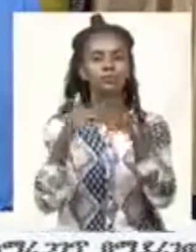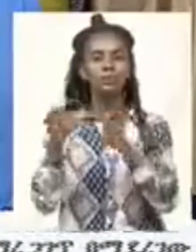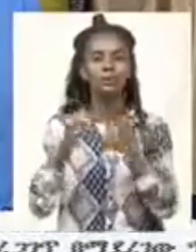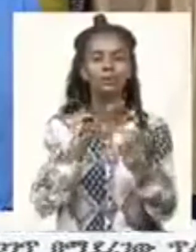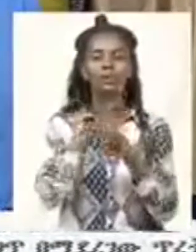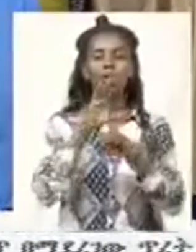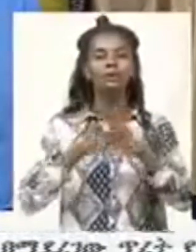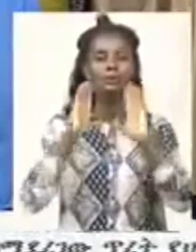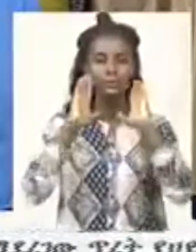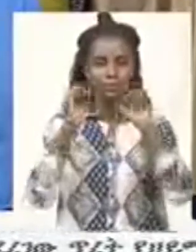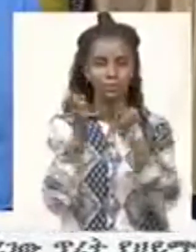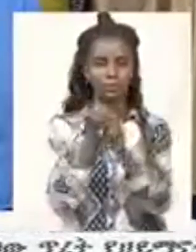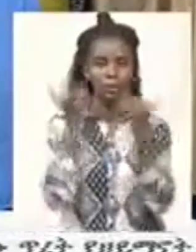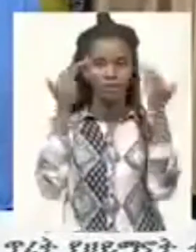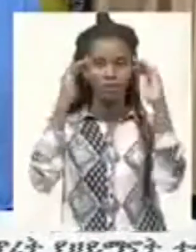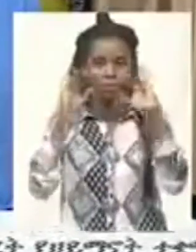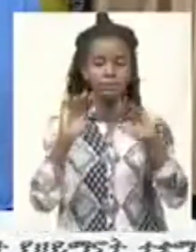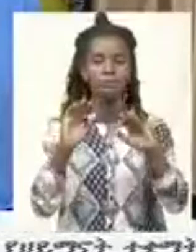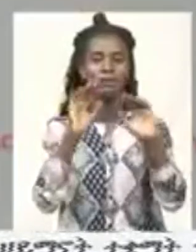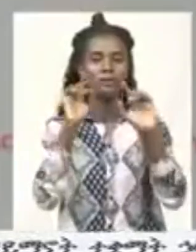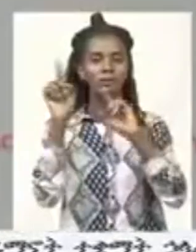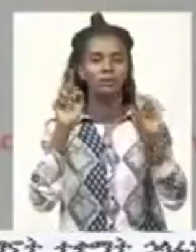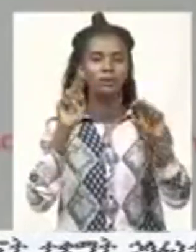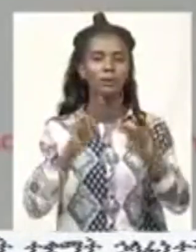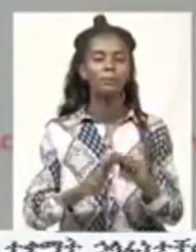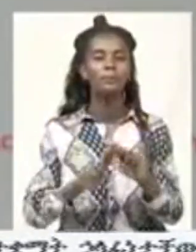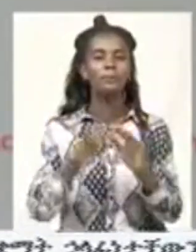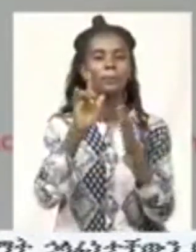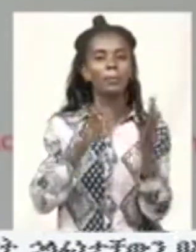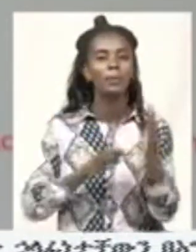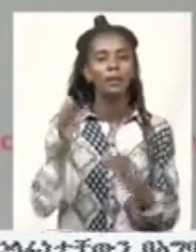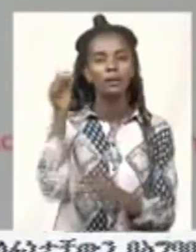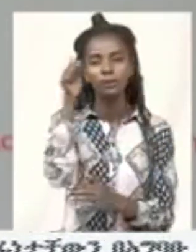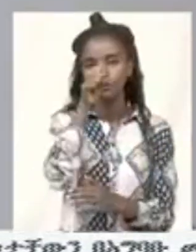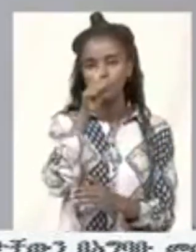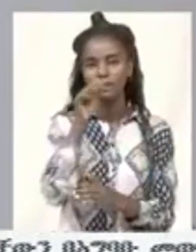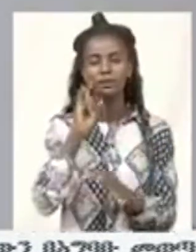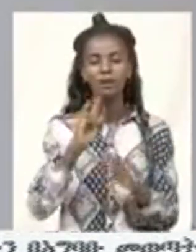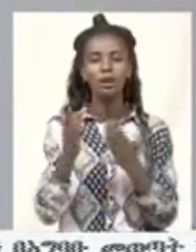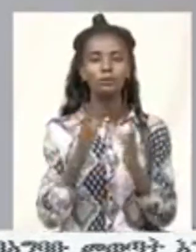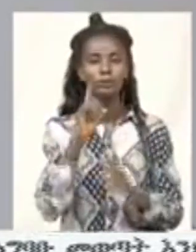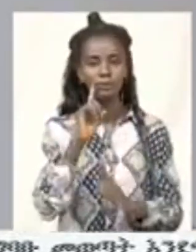በትኩረት እንዲሰራ በመድረኩ አቅጣጫ ተቀምጧል። ዘገባው የኢትዮጵያ ዜና አገልግሎት ነው።